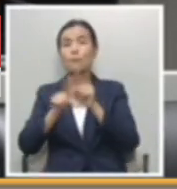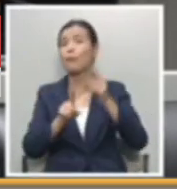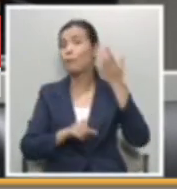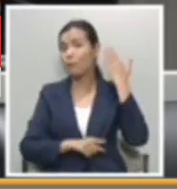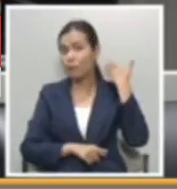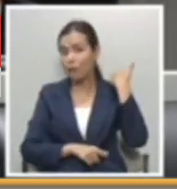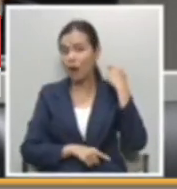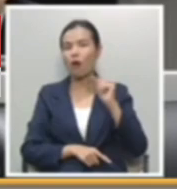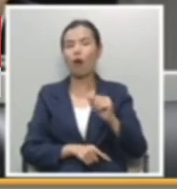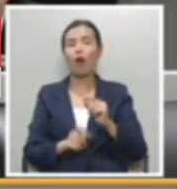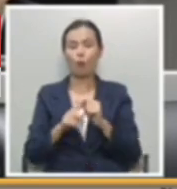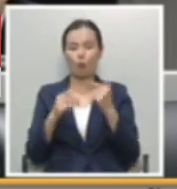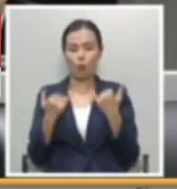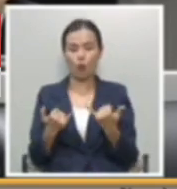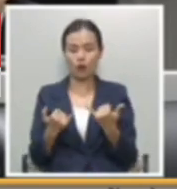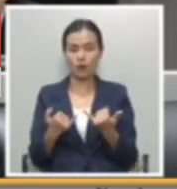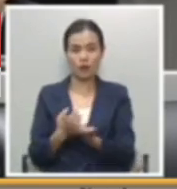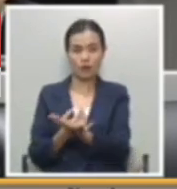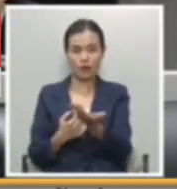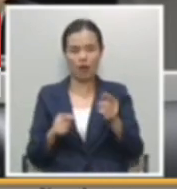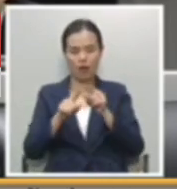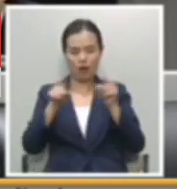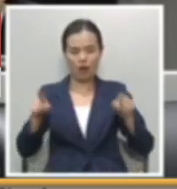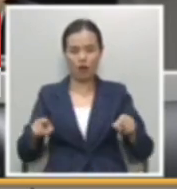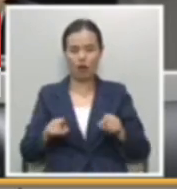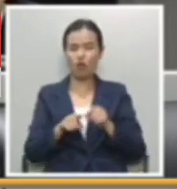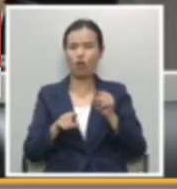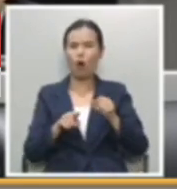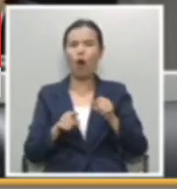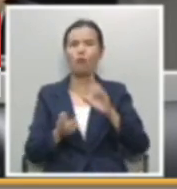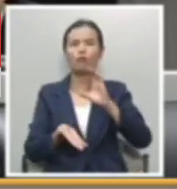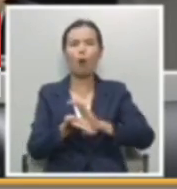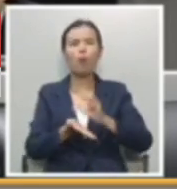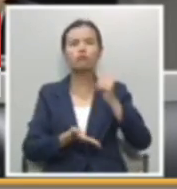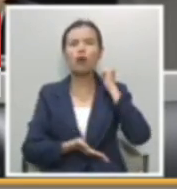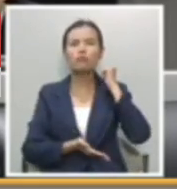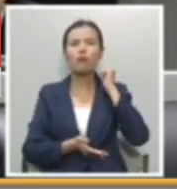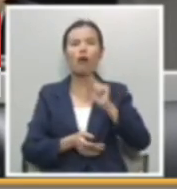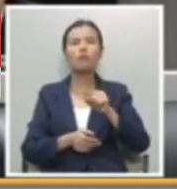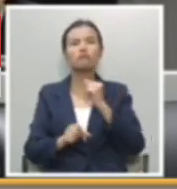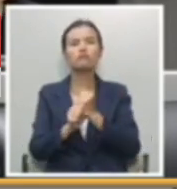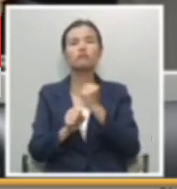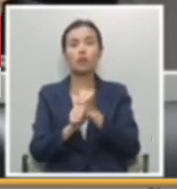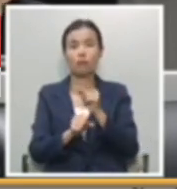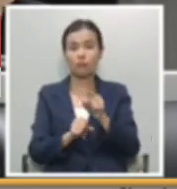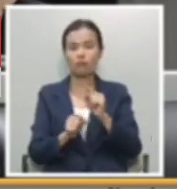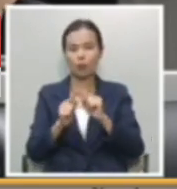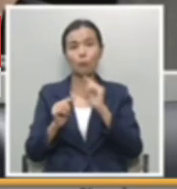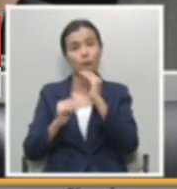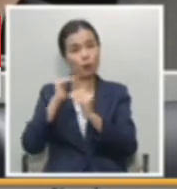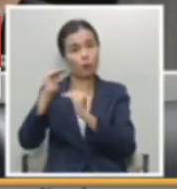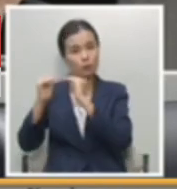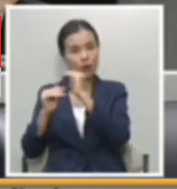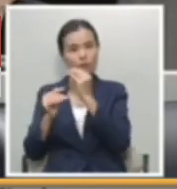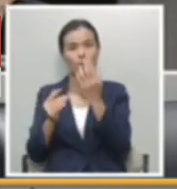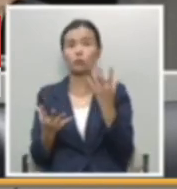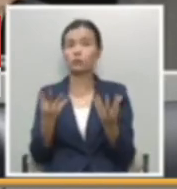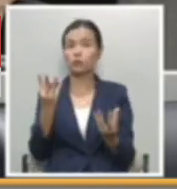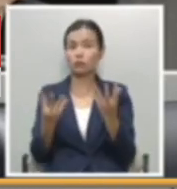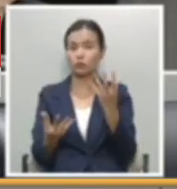มาวันนี้เราต้องออกจากกรอบงบประมาณเดิมๆที่เราเคยทำกันนั่นก็คือการเติบโตตามสัดส่ว